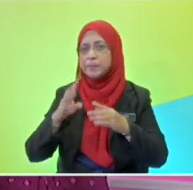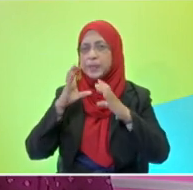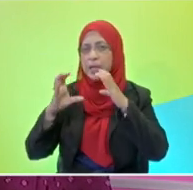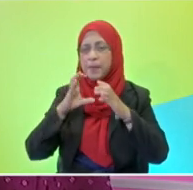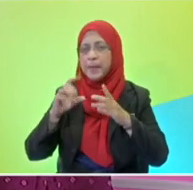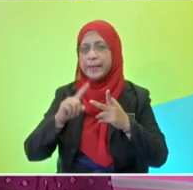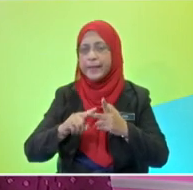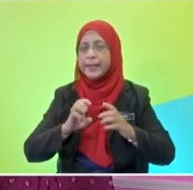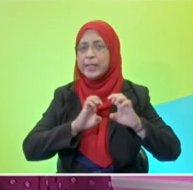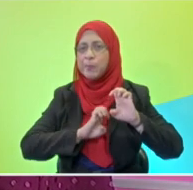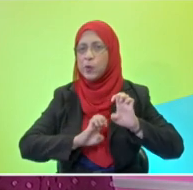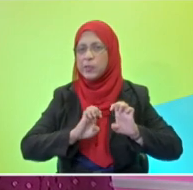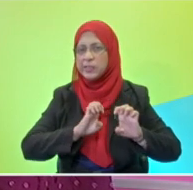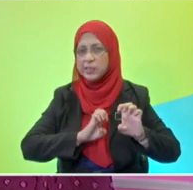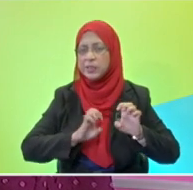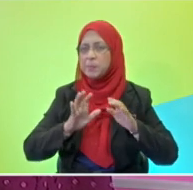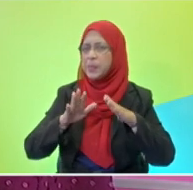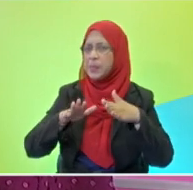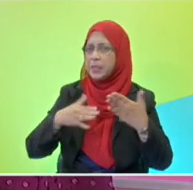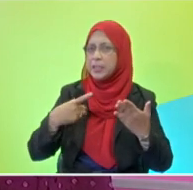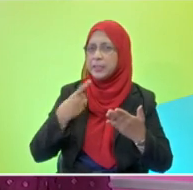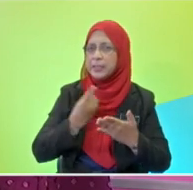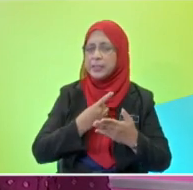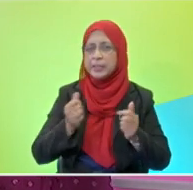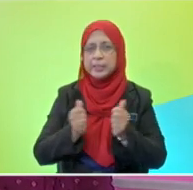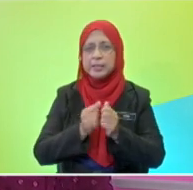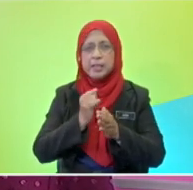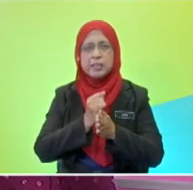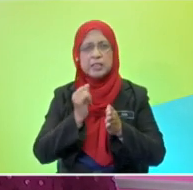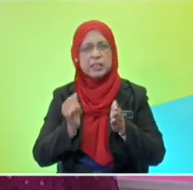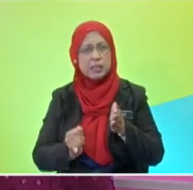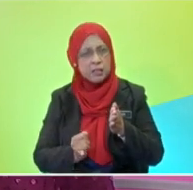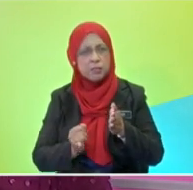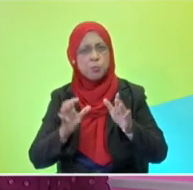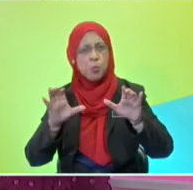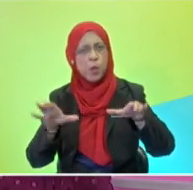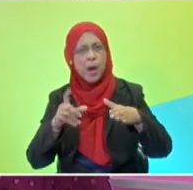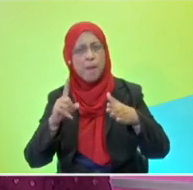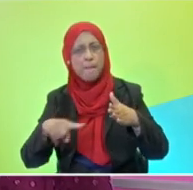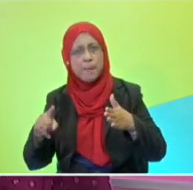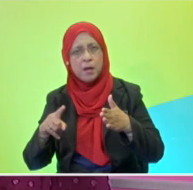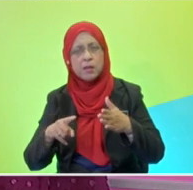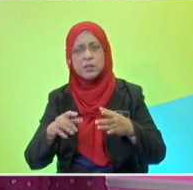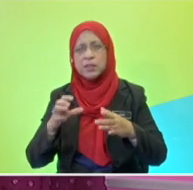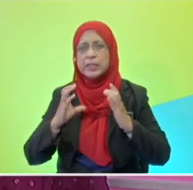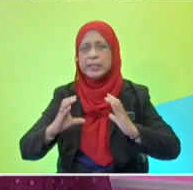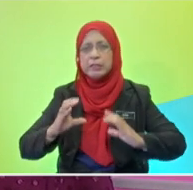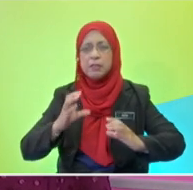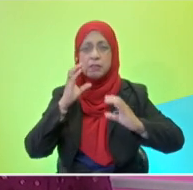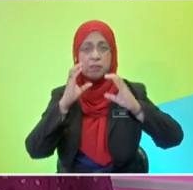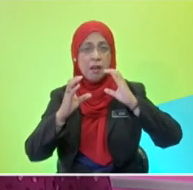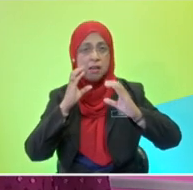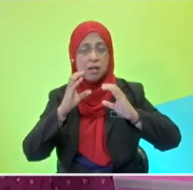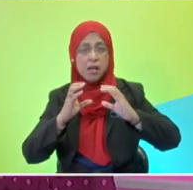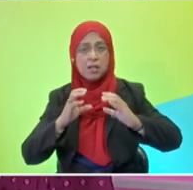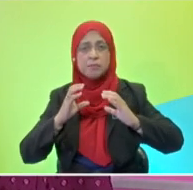macam mana Nisa kita dengan Jiran kita dari segi perbuatan kita macam mana cara percakapan kita dengan Jiran